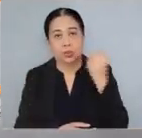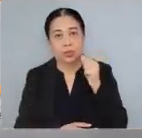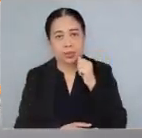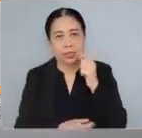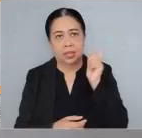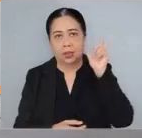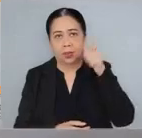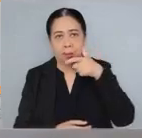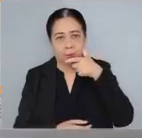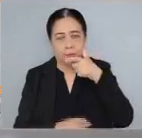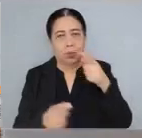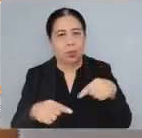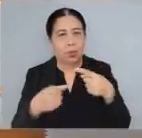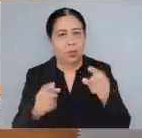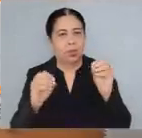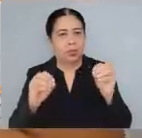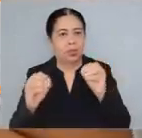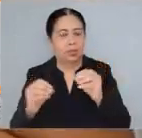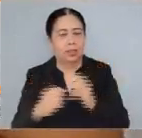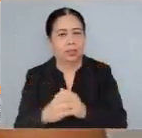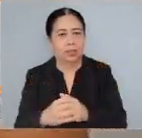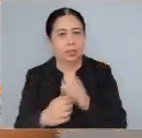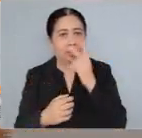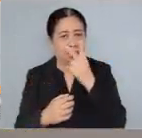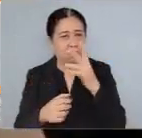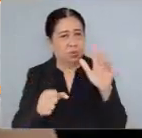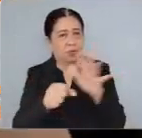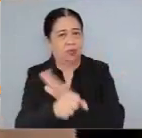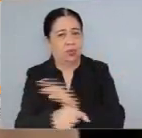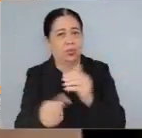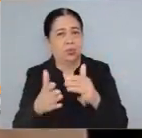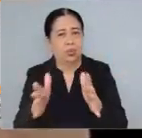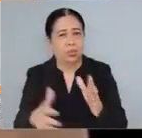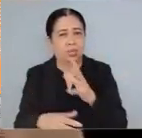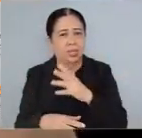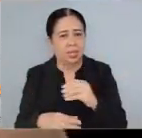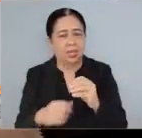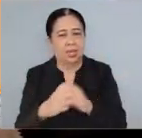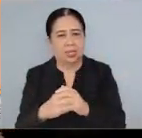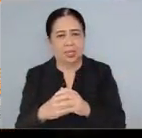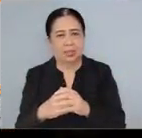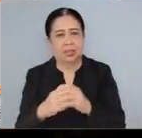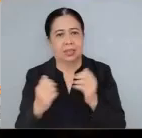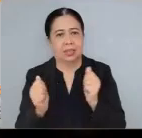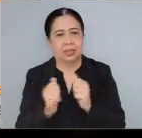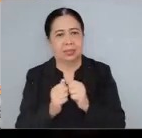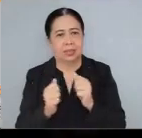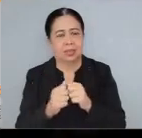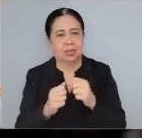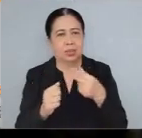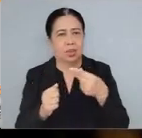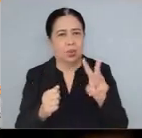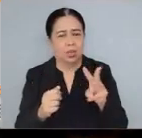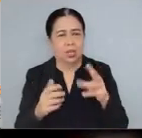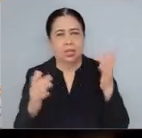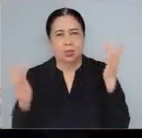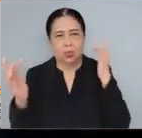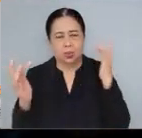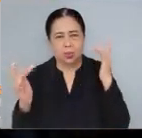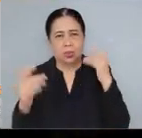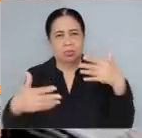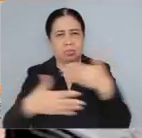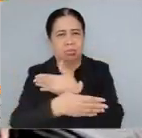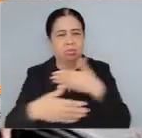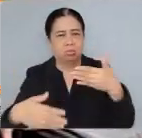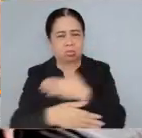habang nagtuturo. Makikita ninyo nga, siksikan yung mga bata at katabi pa namin yung highway. So for sure di nila ako masyadong naririnig kasi